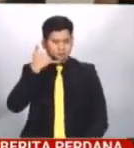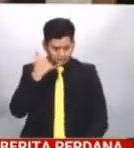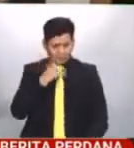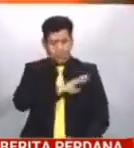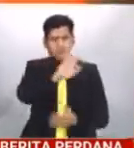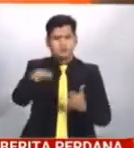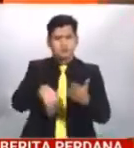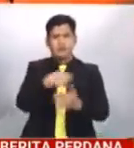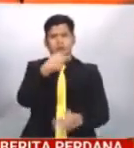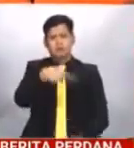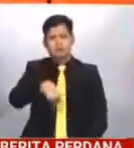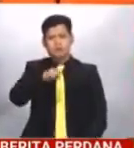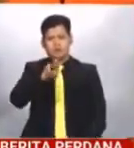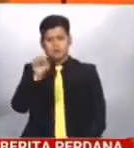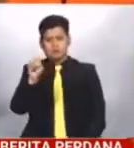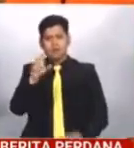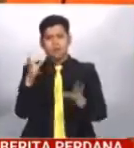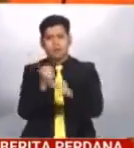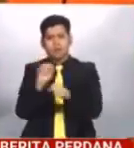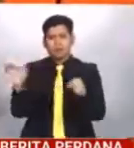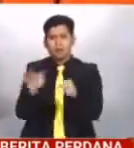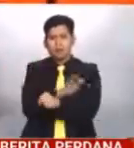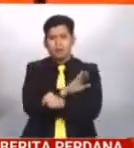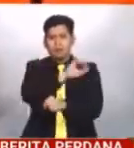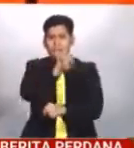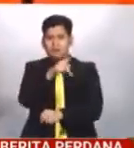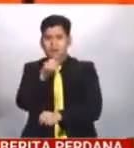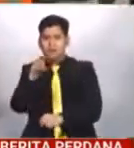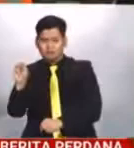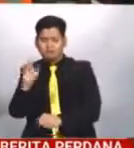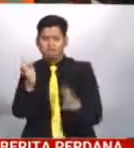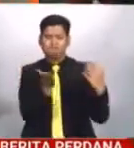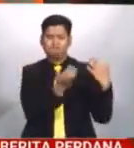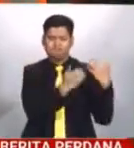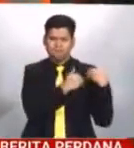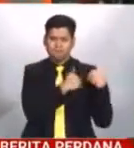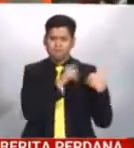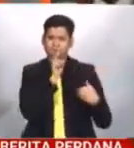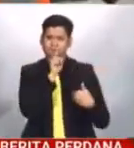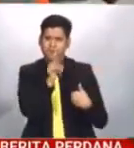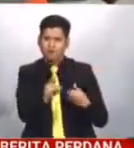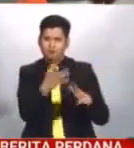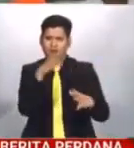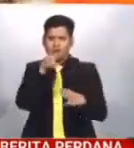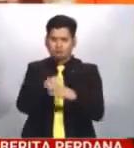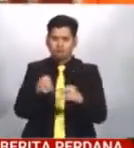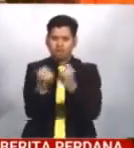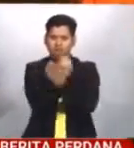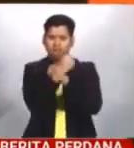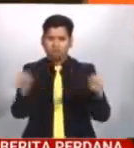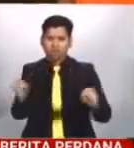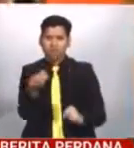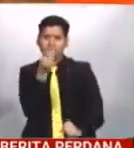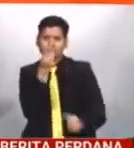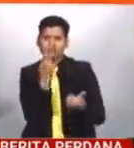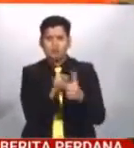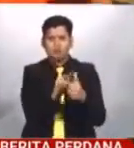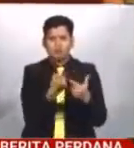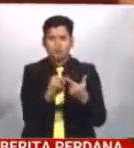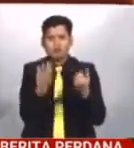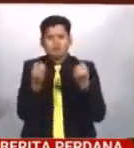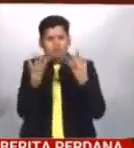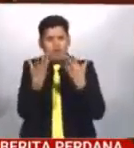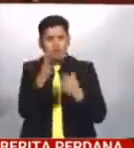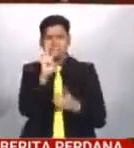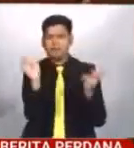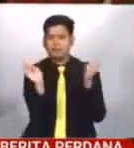keperluan PUS dapat dipenuhi, pasukan JKM bertanggungjawab. Ia termasuk menyediakan makanan iaitu sebanyak 4